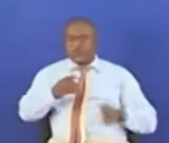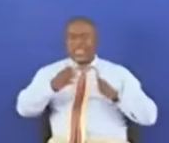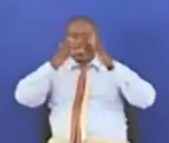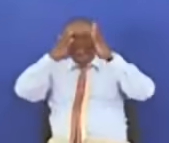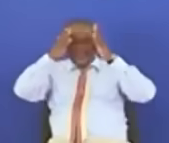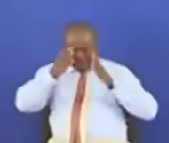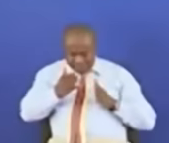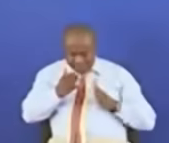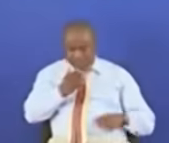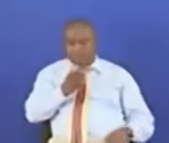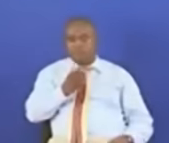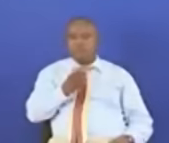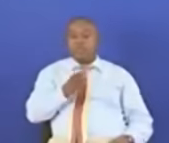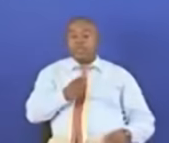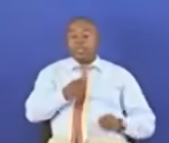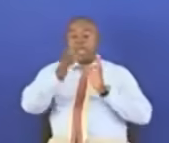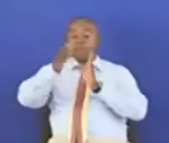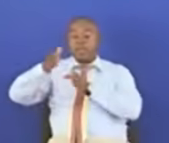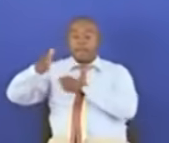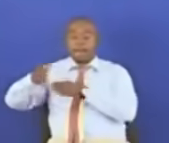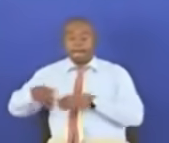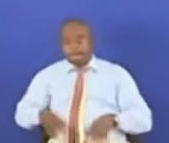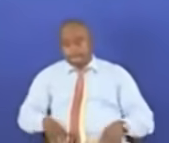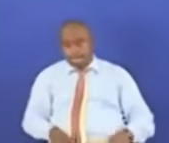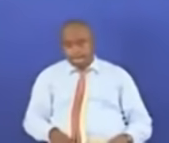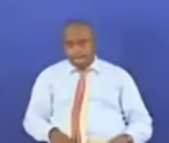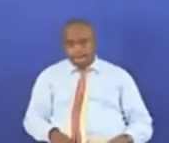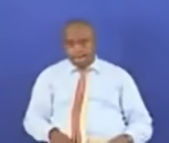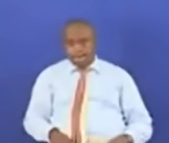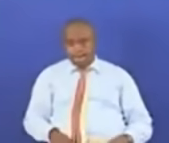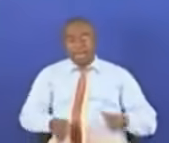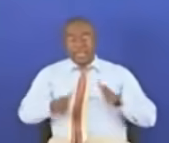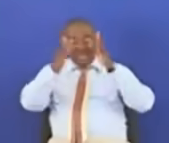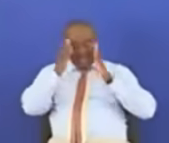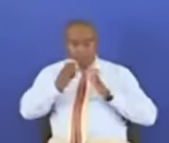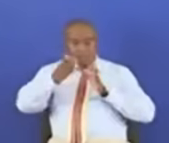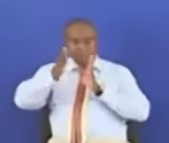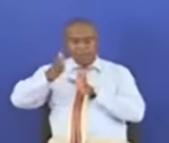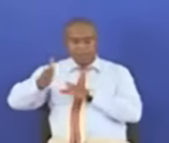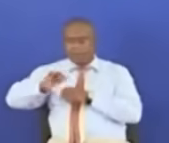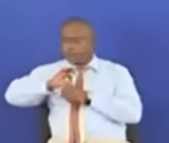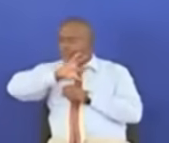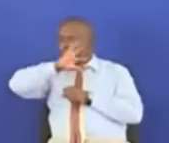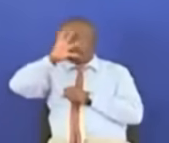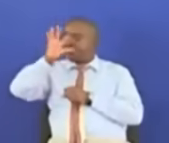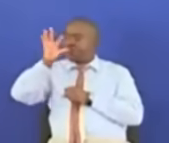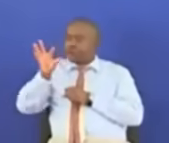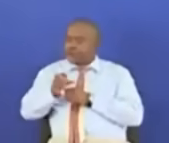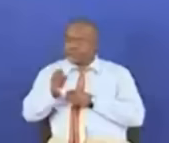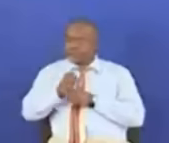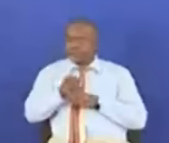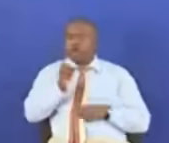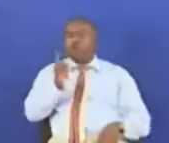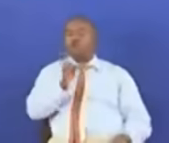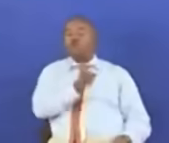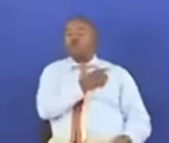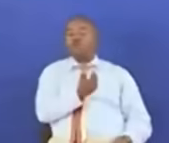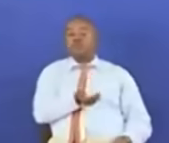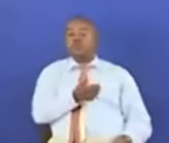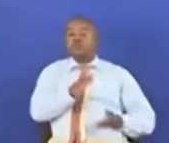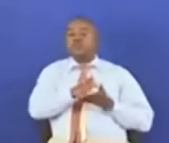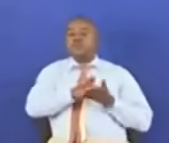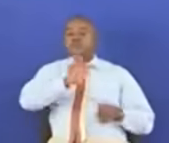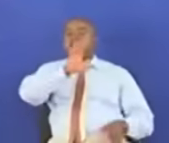binadamu, human dignity, human dignity. Na haya yote tunayakemea, msingi wake